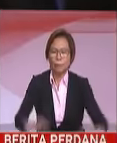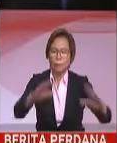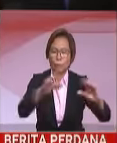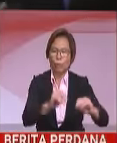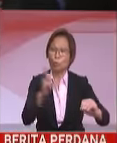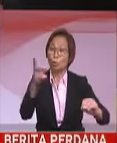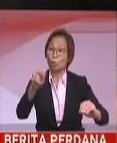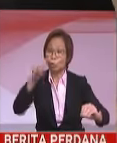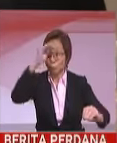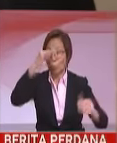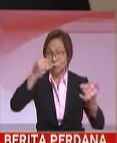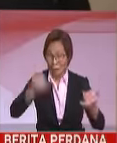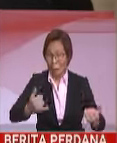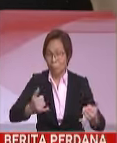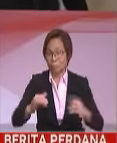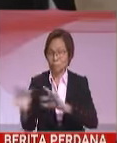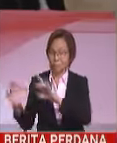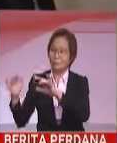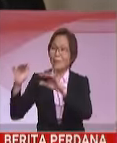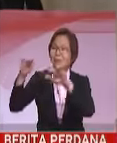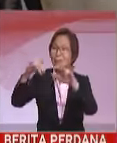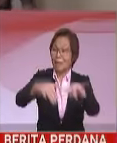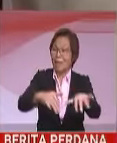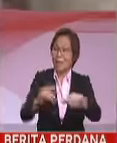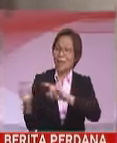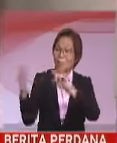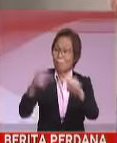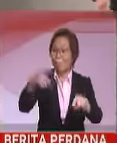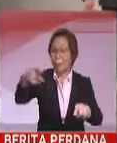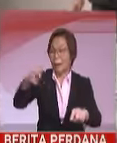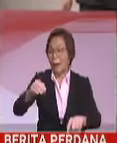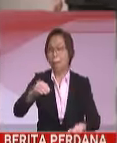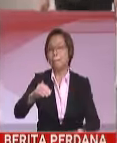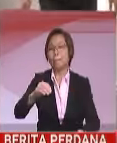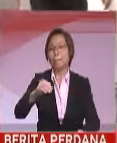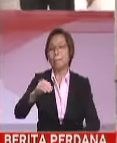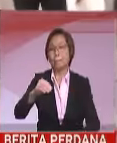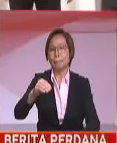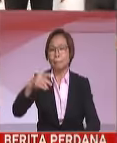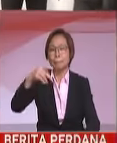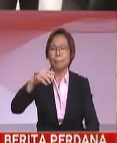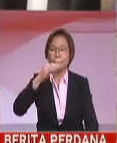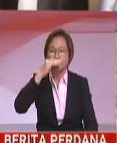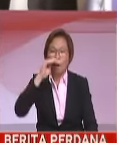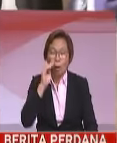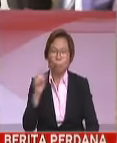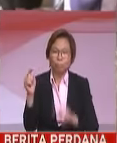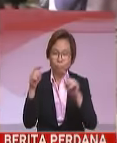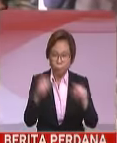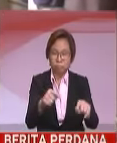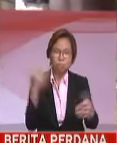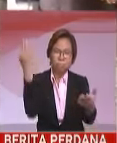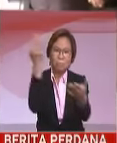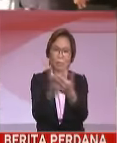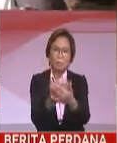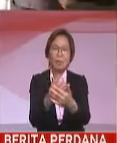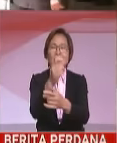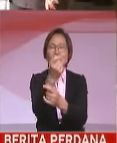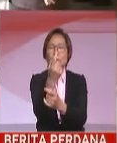Persidangan DUN Johor hari ini turut dihadiri Perdana Menteri Tan Sri Muhyiddin Yassin yang juga Adun Gambir. Beliau tiba kira-kira